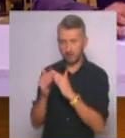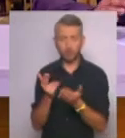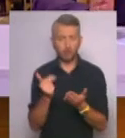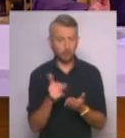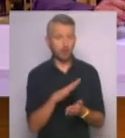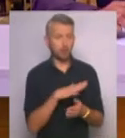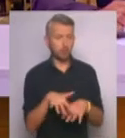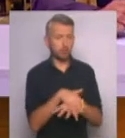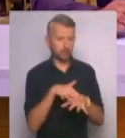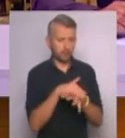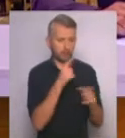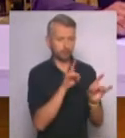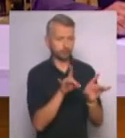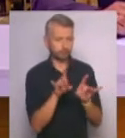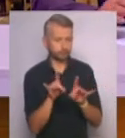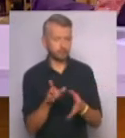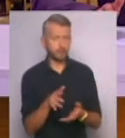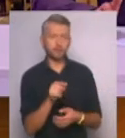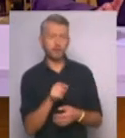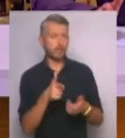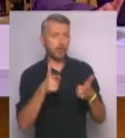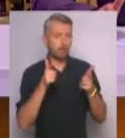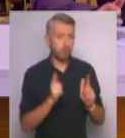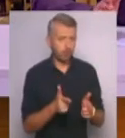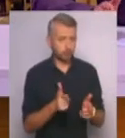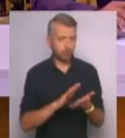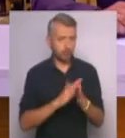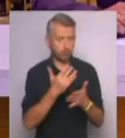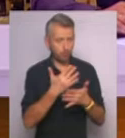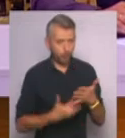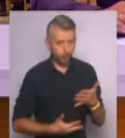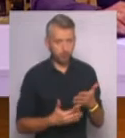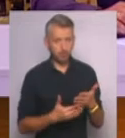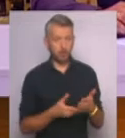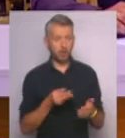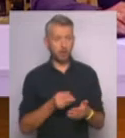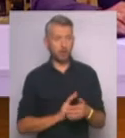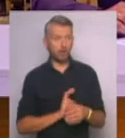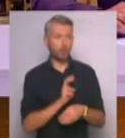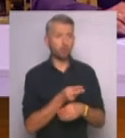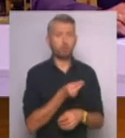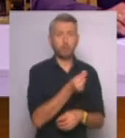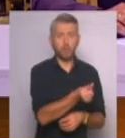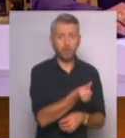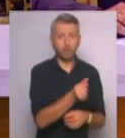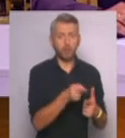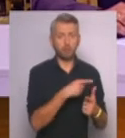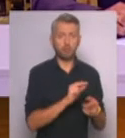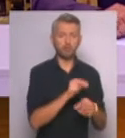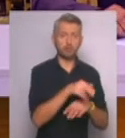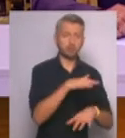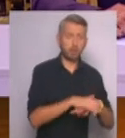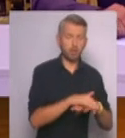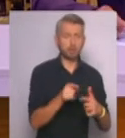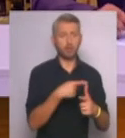населення. Тобто вони погоджуються з умовами, йдуть, проплачують або через банк, або